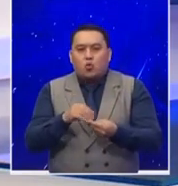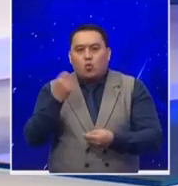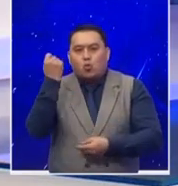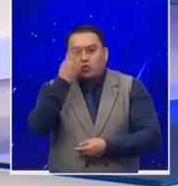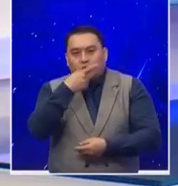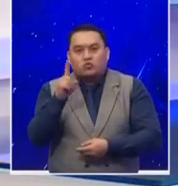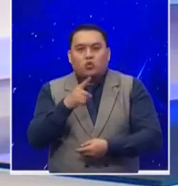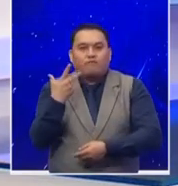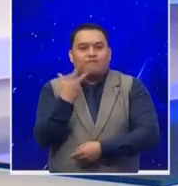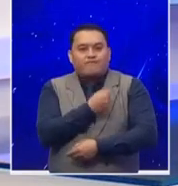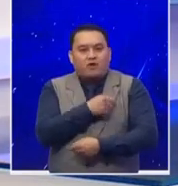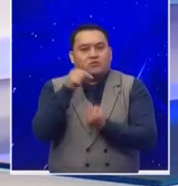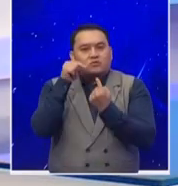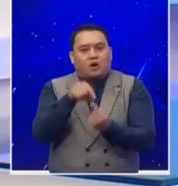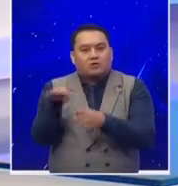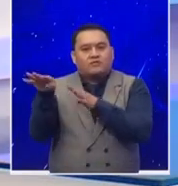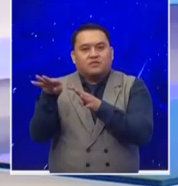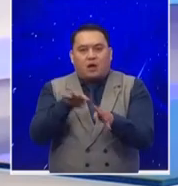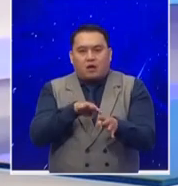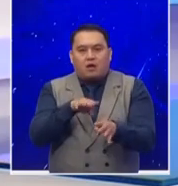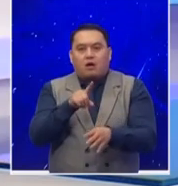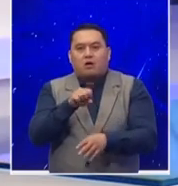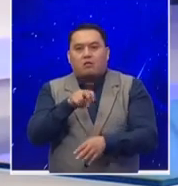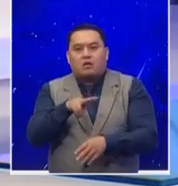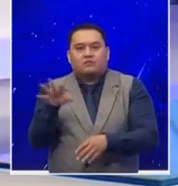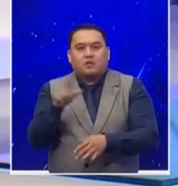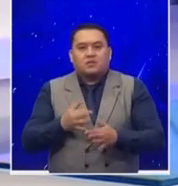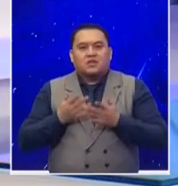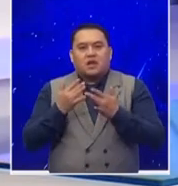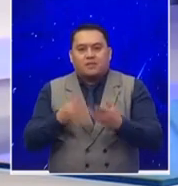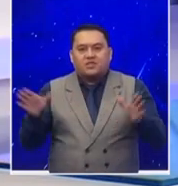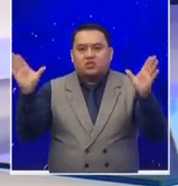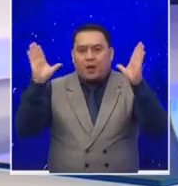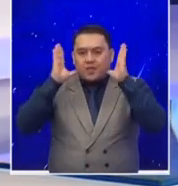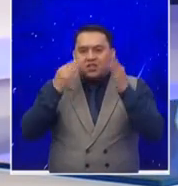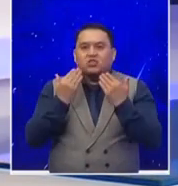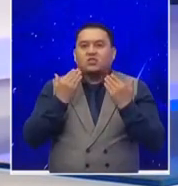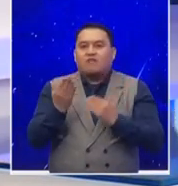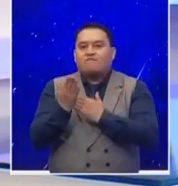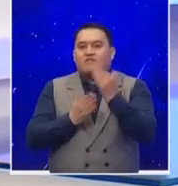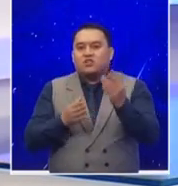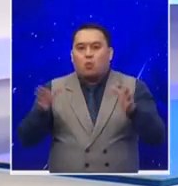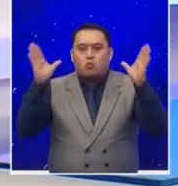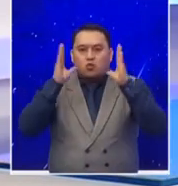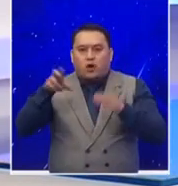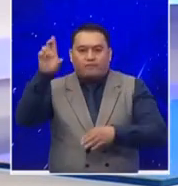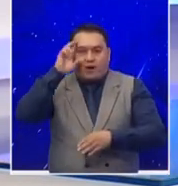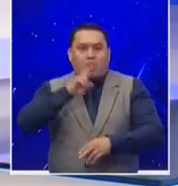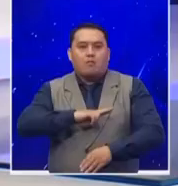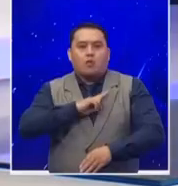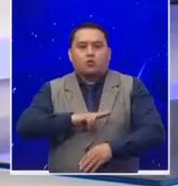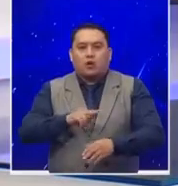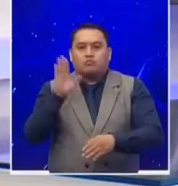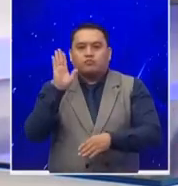убедиться в том, что вакцина соответствует стандартам халал и всем требованиям ислама. Сейчас Высший совет мусульман страны работает над